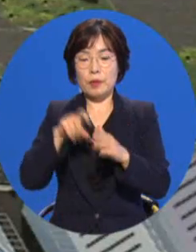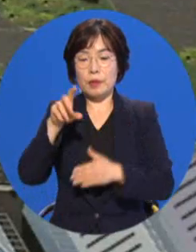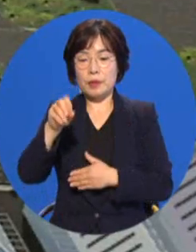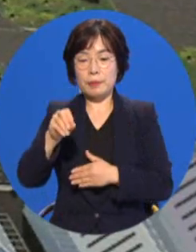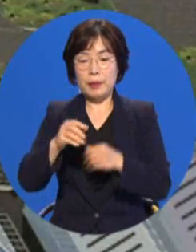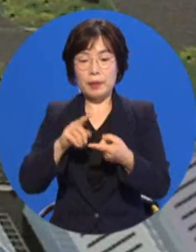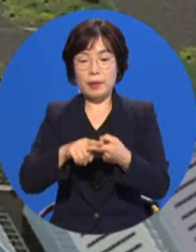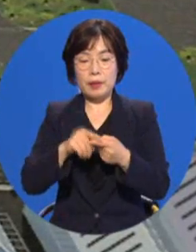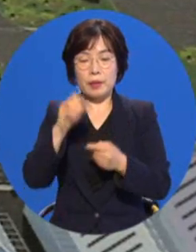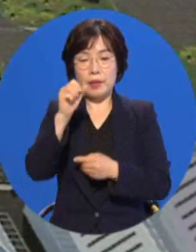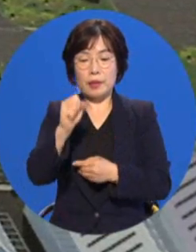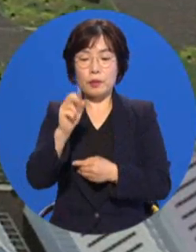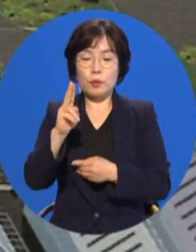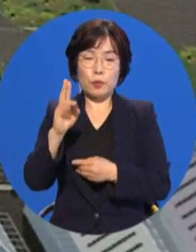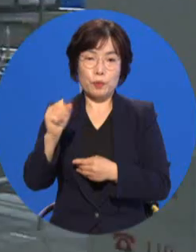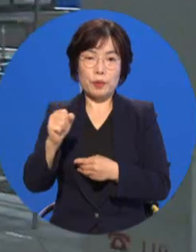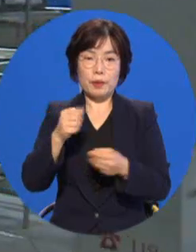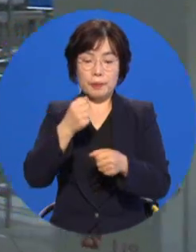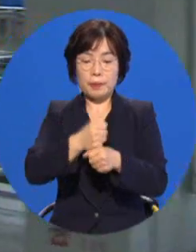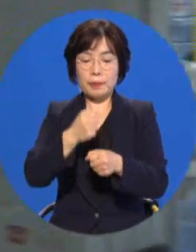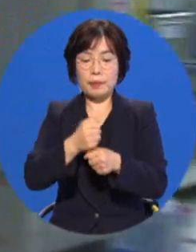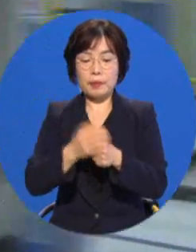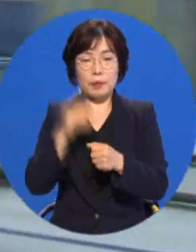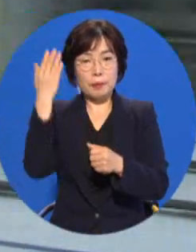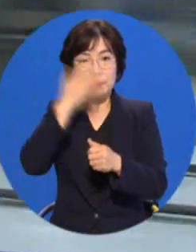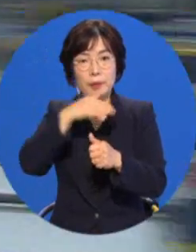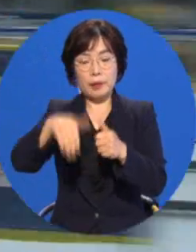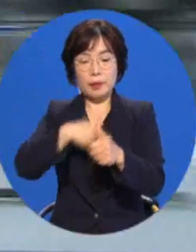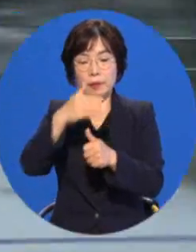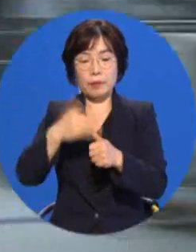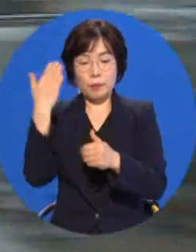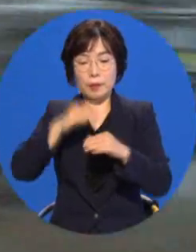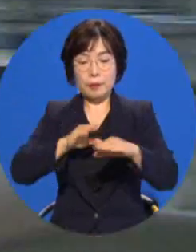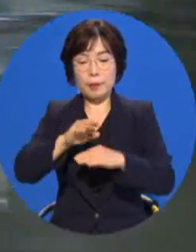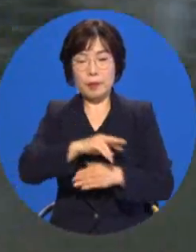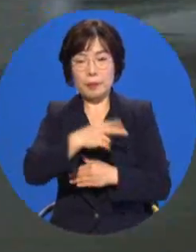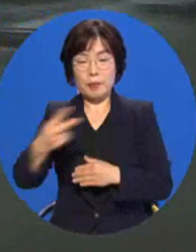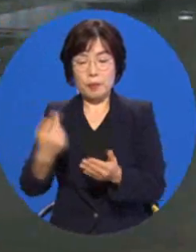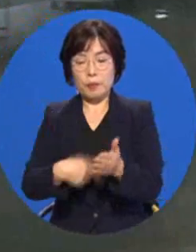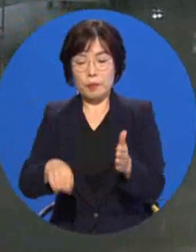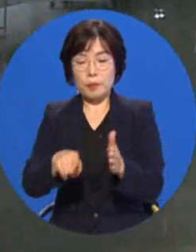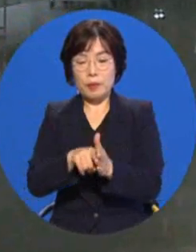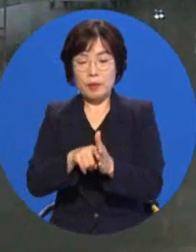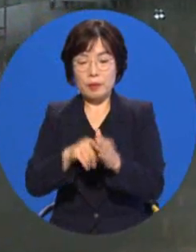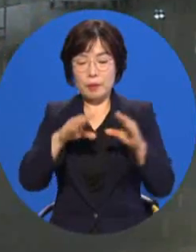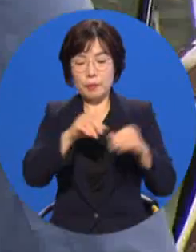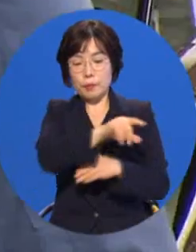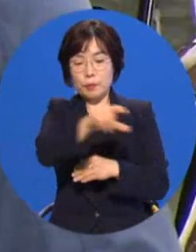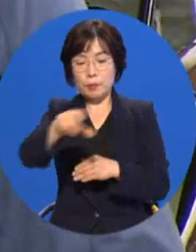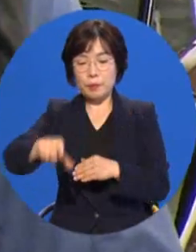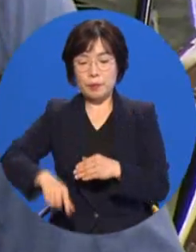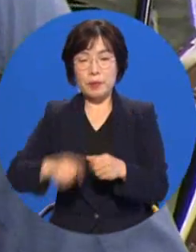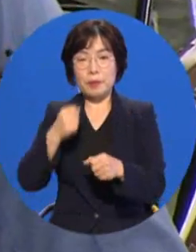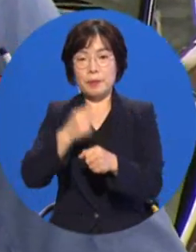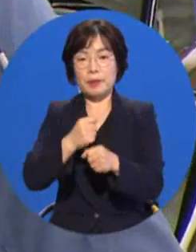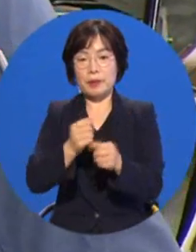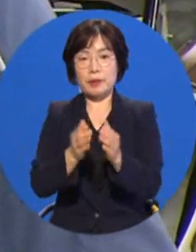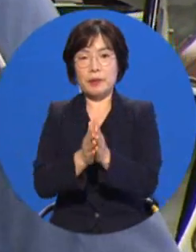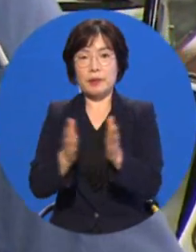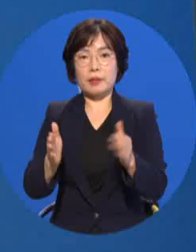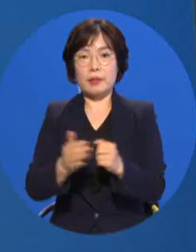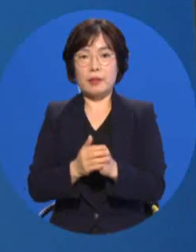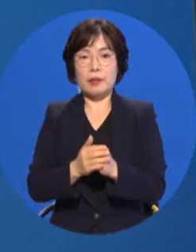경형 SUV를 생산하고 향후 친환경 미래형 자동차로 차종을 전환할 수 있도록 유연한 생산 라인이 들어섭니다.